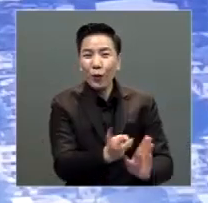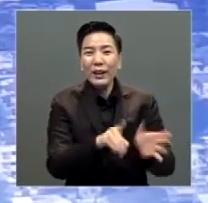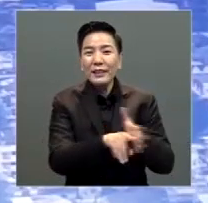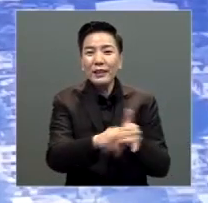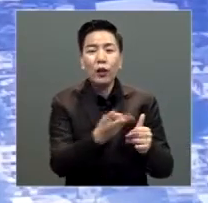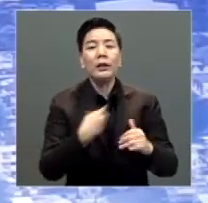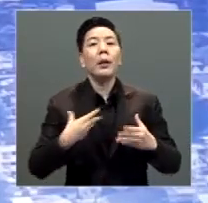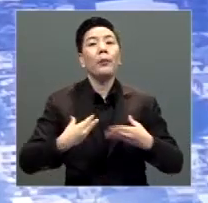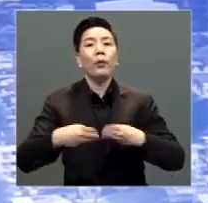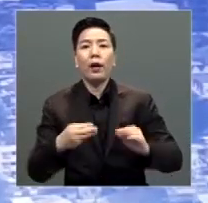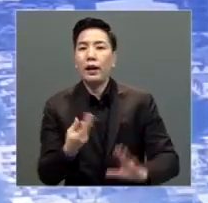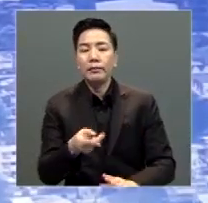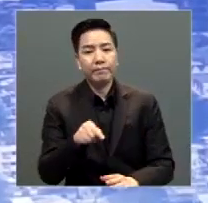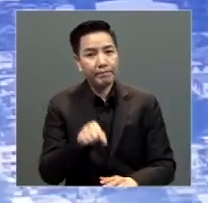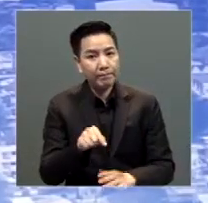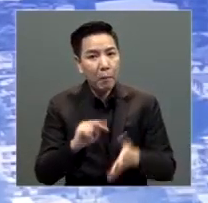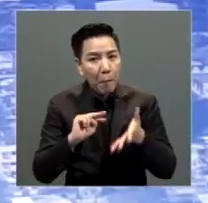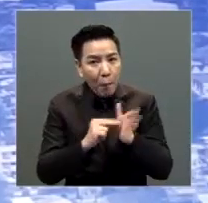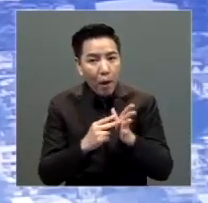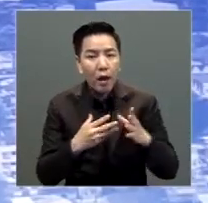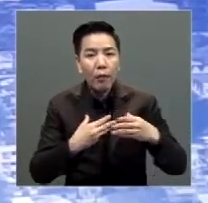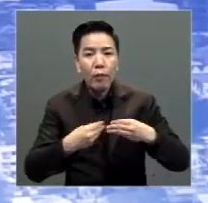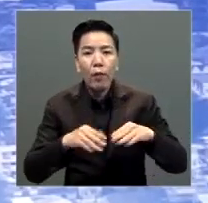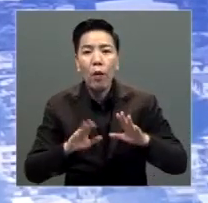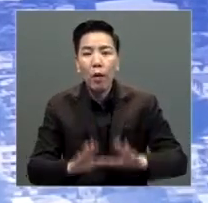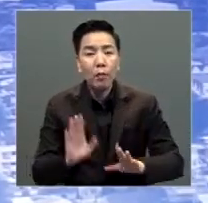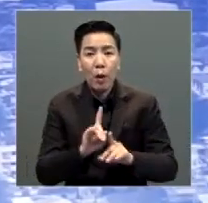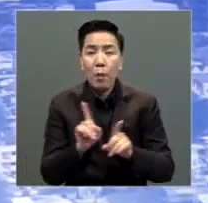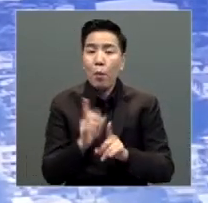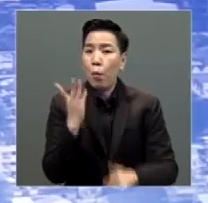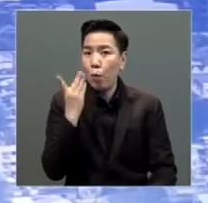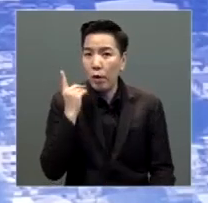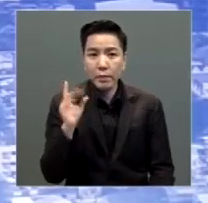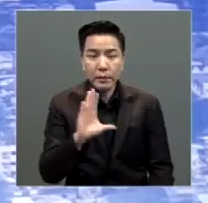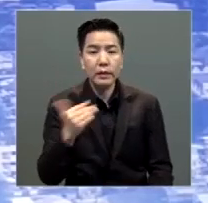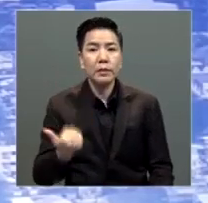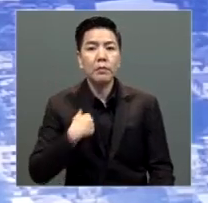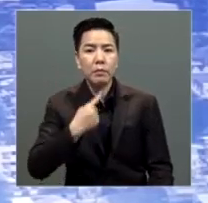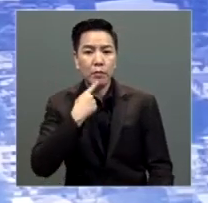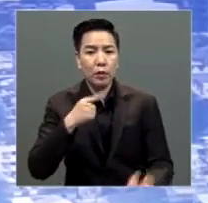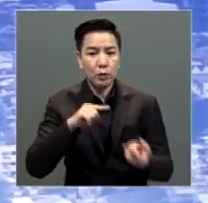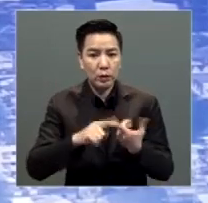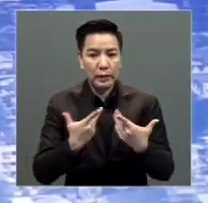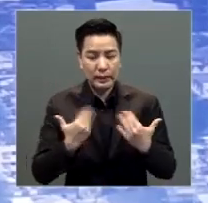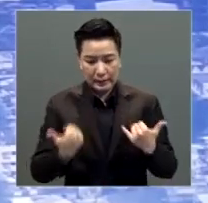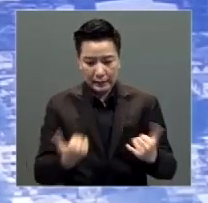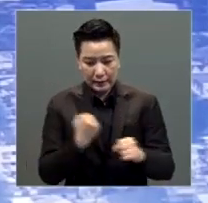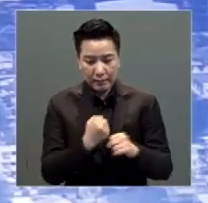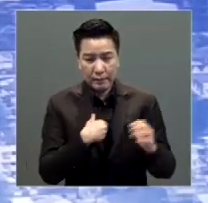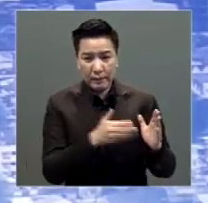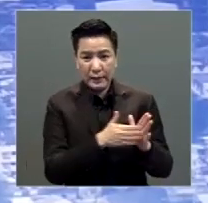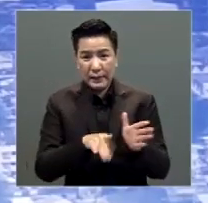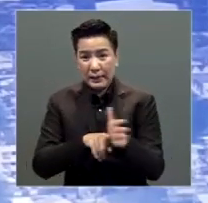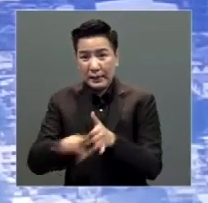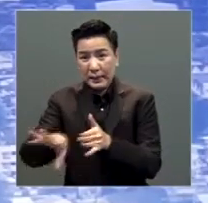งนี่คือผลของการผ่อนด้วยหรือเปล่าแต่ว่าไม่ใช่เมื่อวานนี้แหละครับเขาบอกว่าผลของเราเนี่ยคนที่ติด